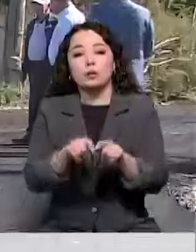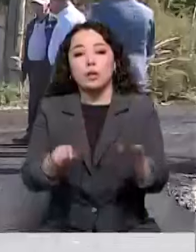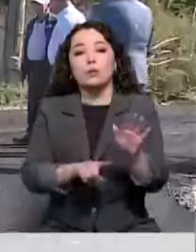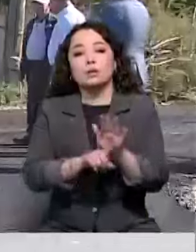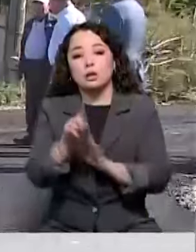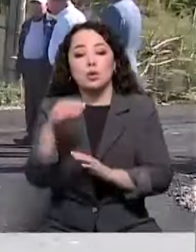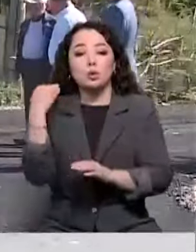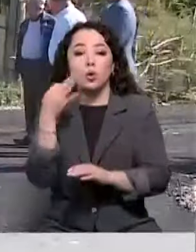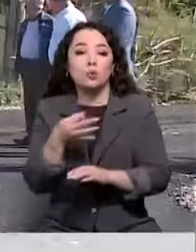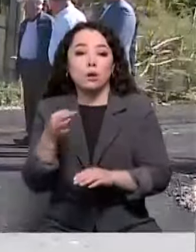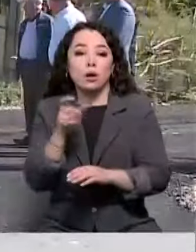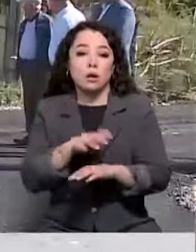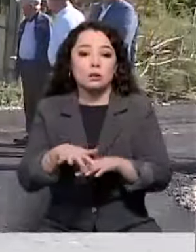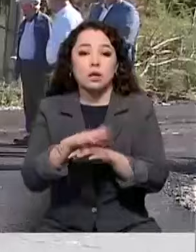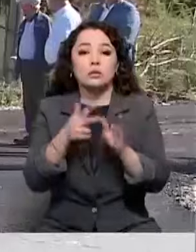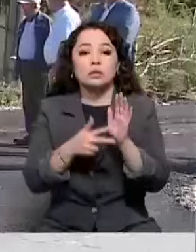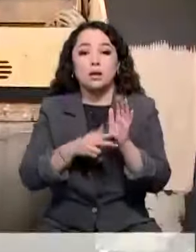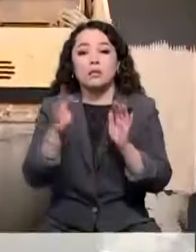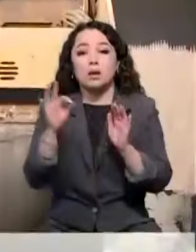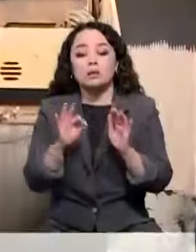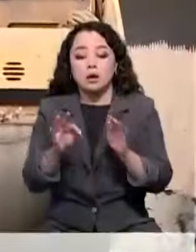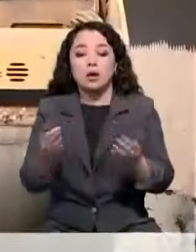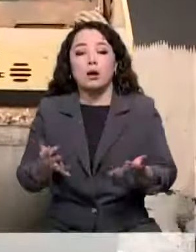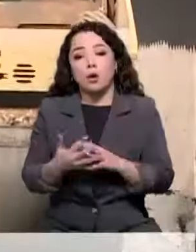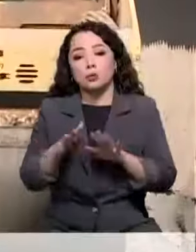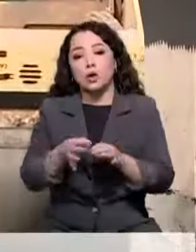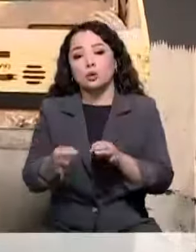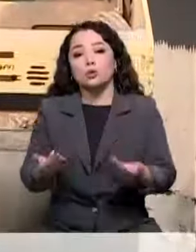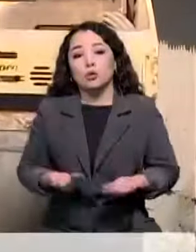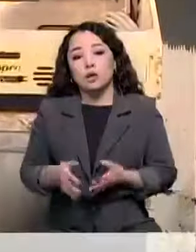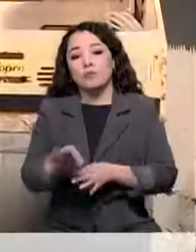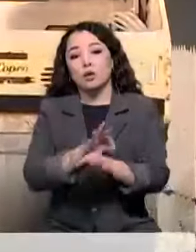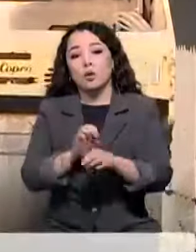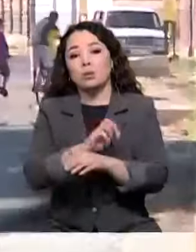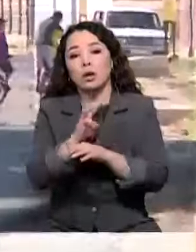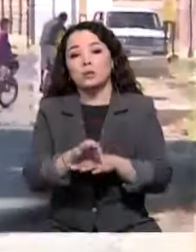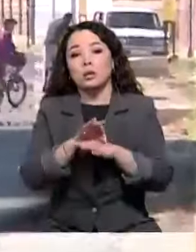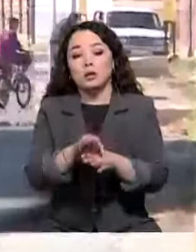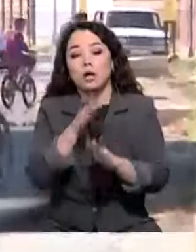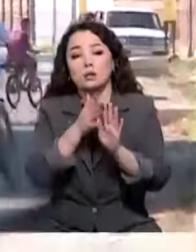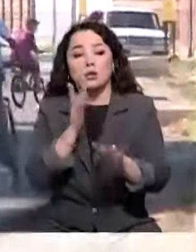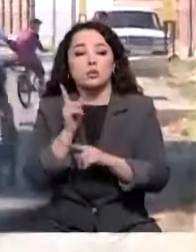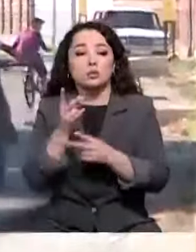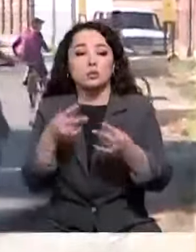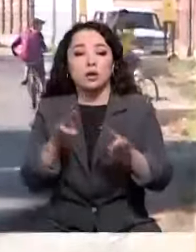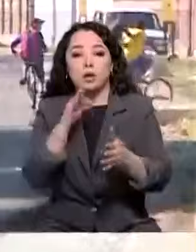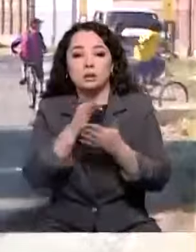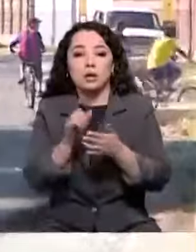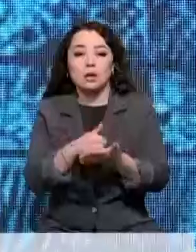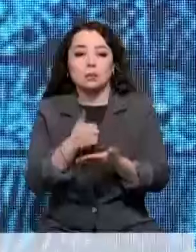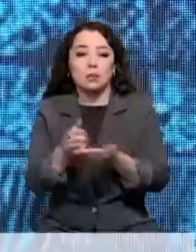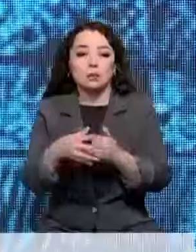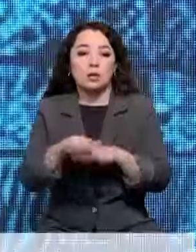басталды. Түркістан облысы халқының 80% ауылда тұрады. Сондықтан ауылды қажетті инфрақұрылыммен қамту кезек күттірмейтін мәселе, деді аймақ